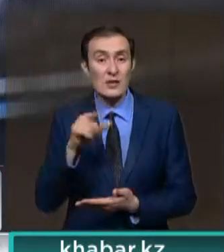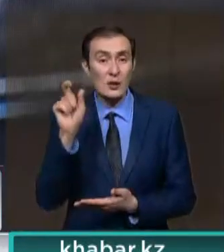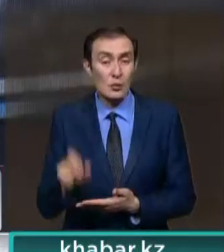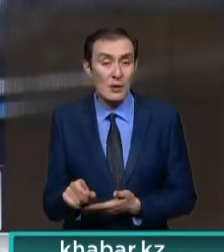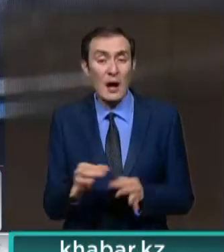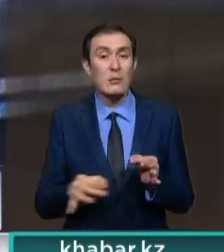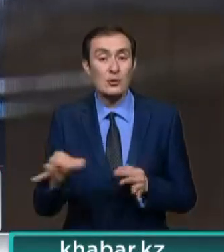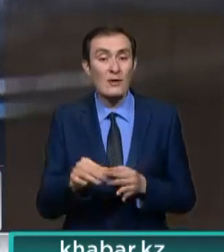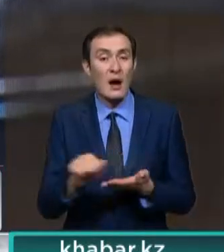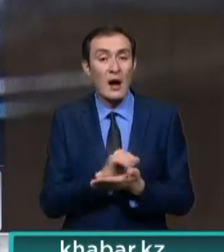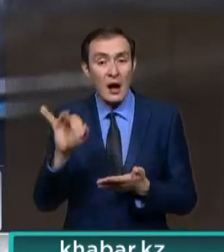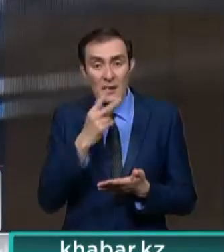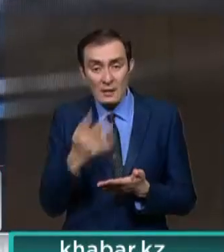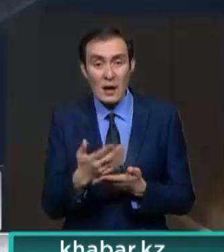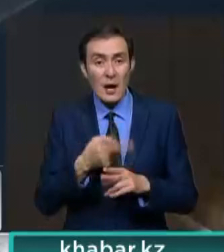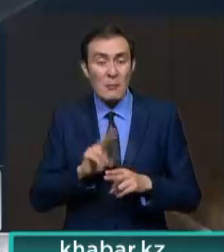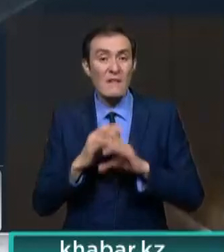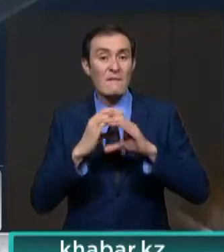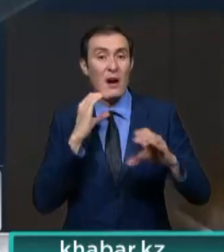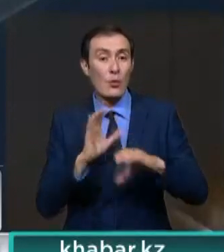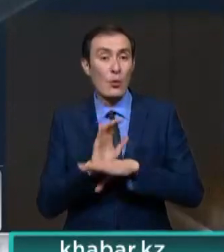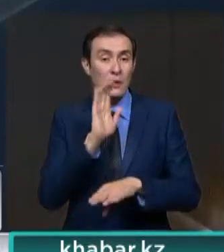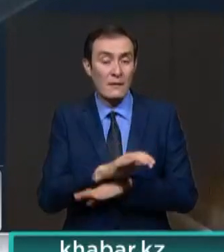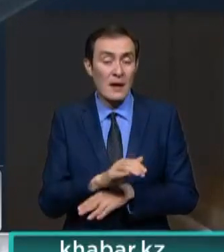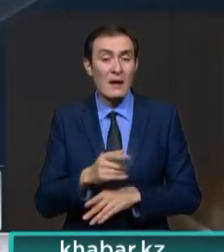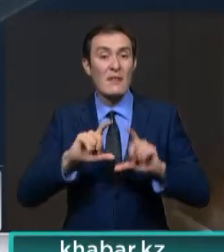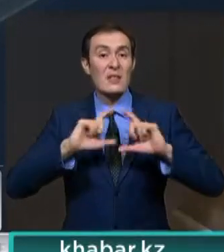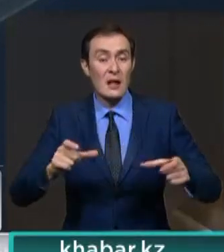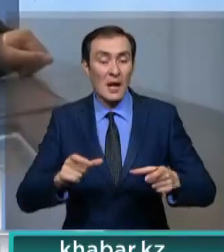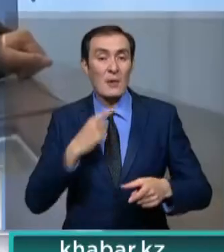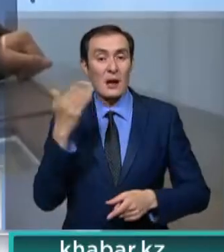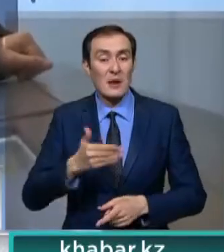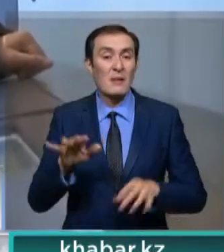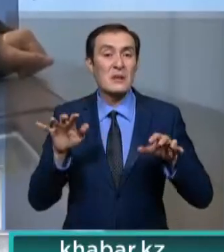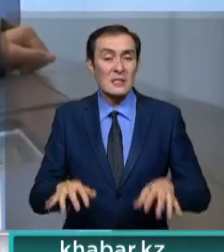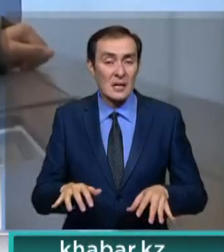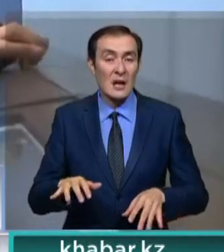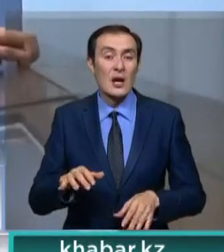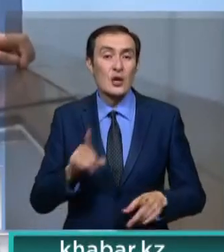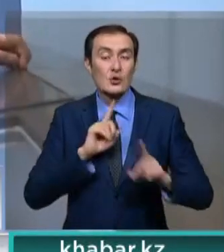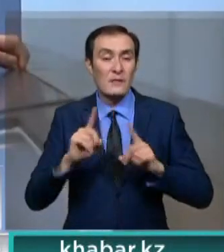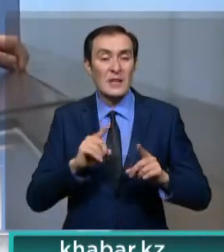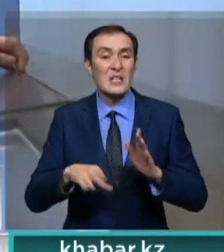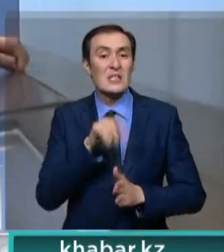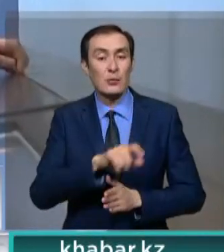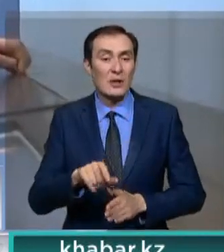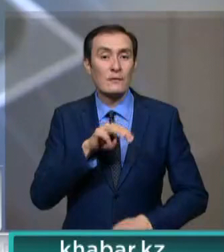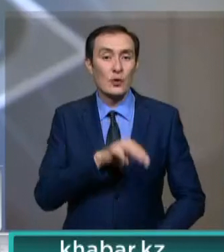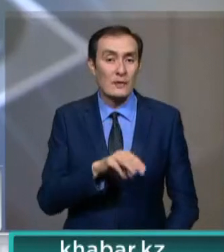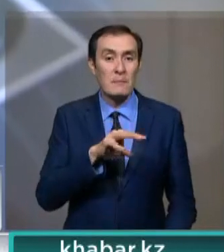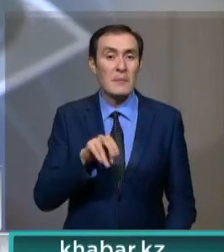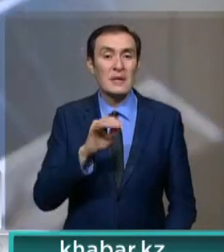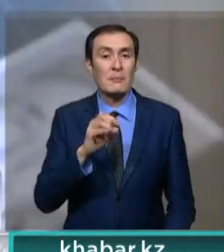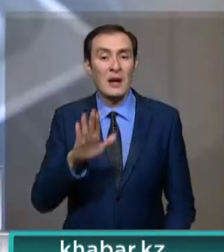сотрудников областного архива. Об отправленных вагонах с рыбой в отчетной телеграмме Ленину рапортовал председатель Аральского совета депутатов Толеген